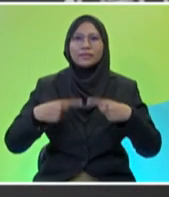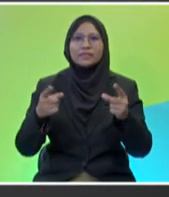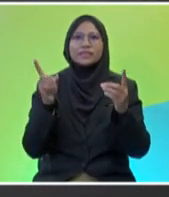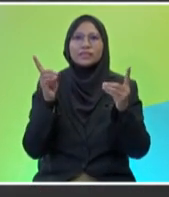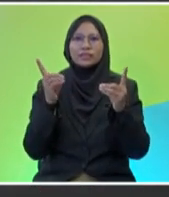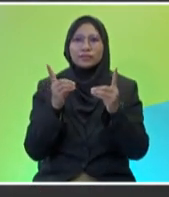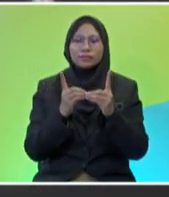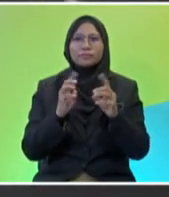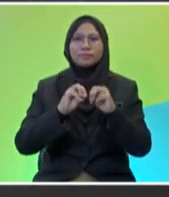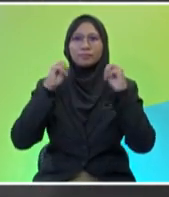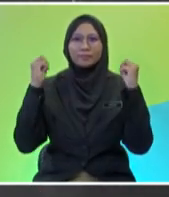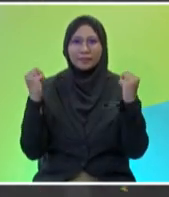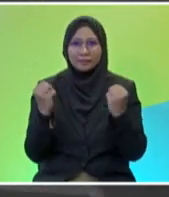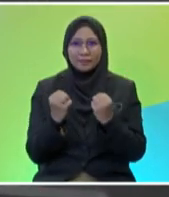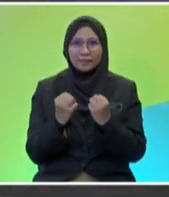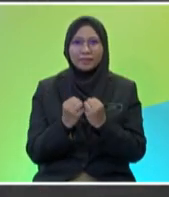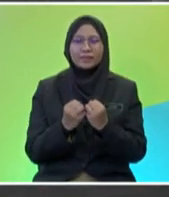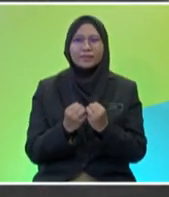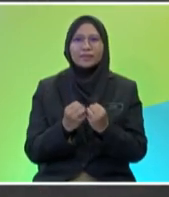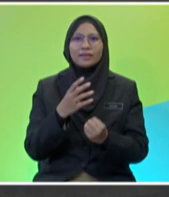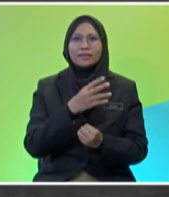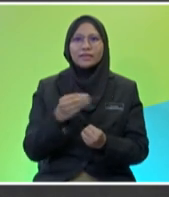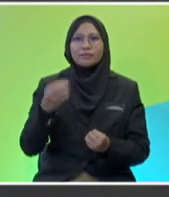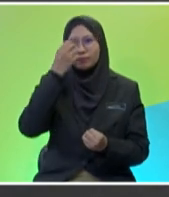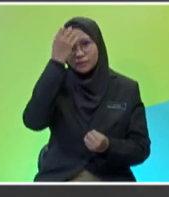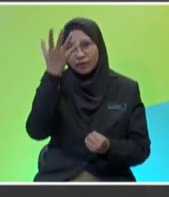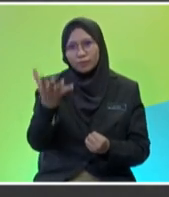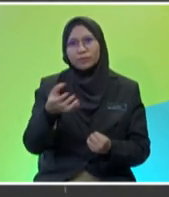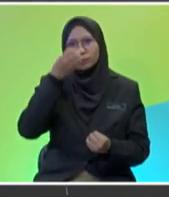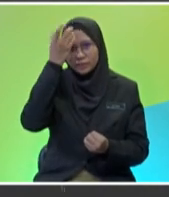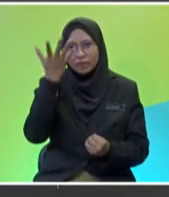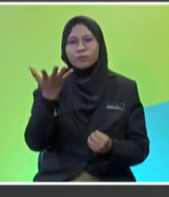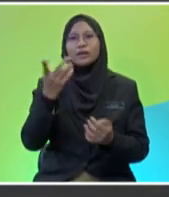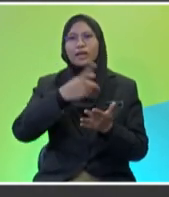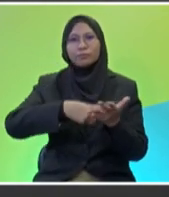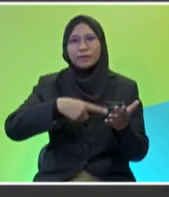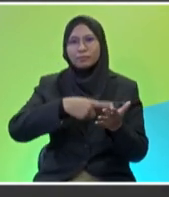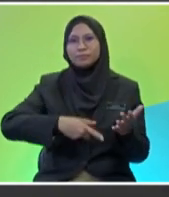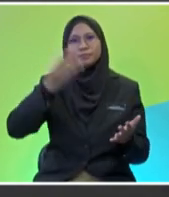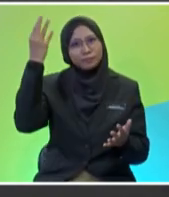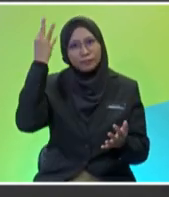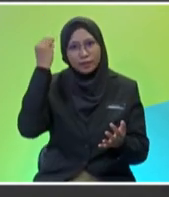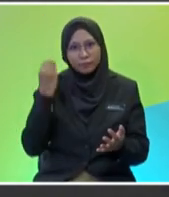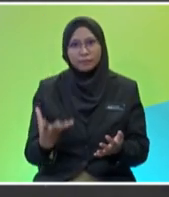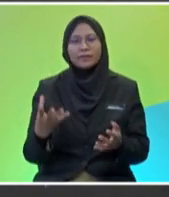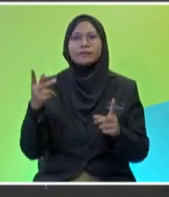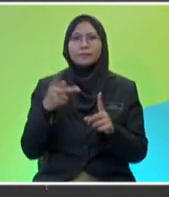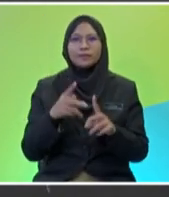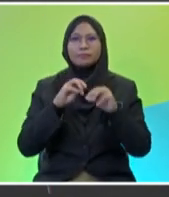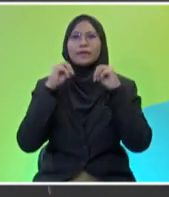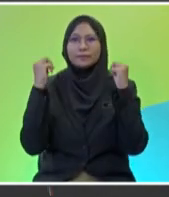turun pada mendekati masyarakat untuk memaklumkan memberi maklumat informasi kepada masyarakat